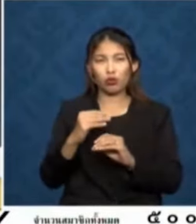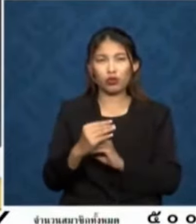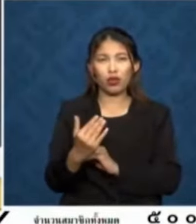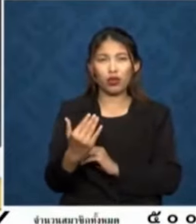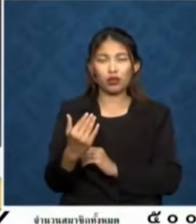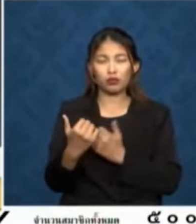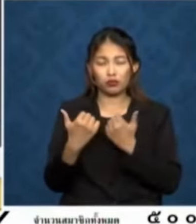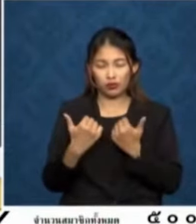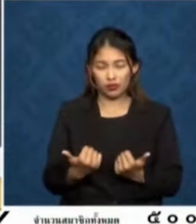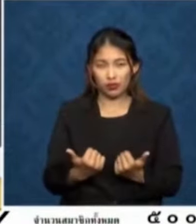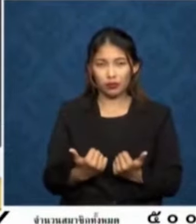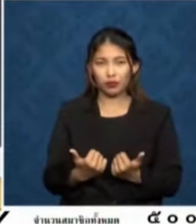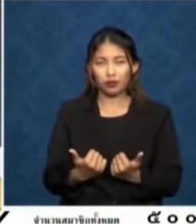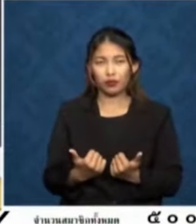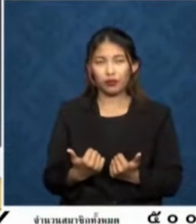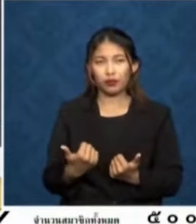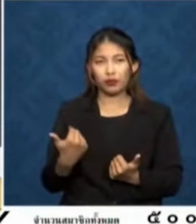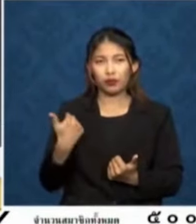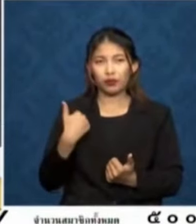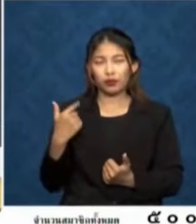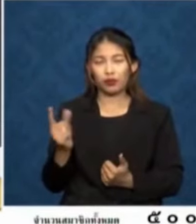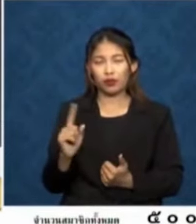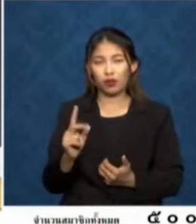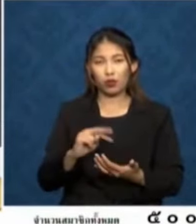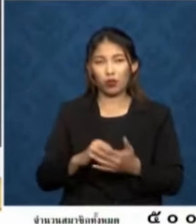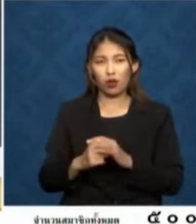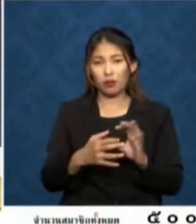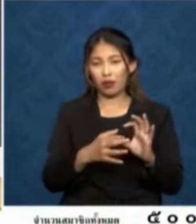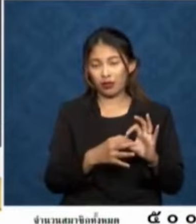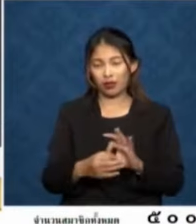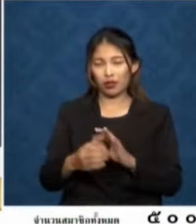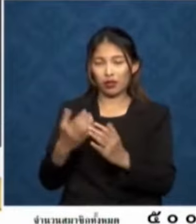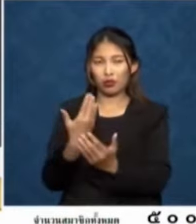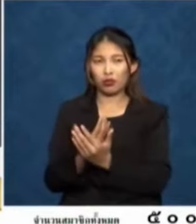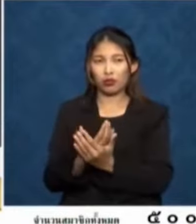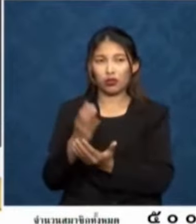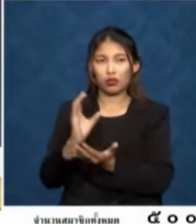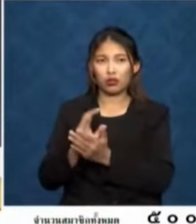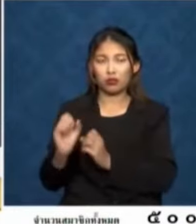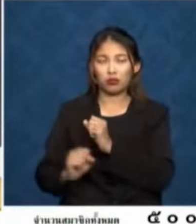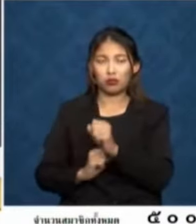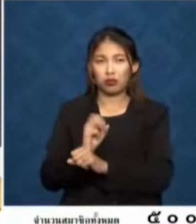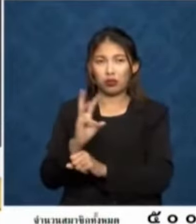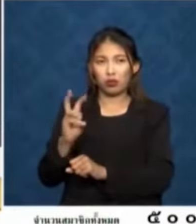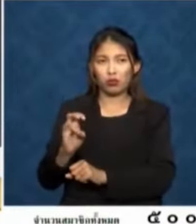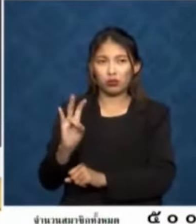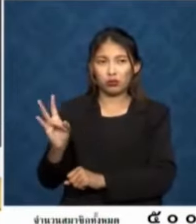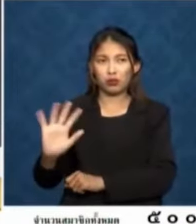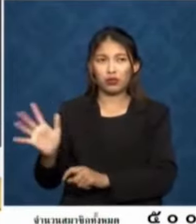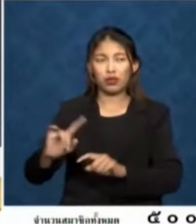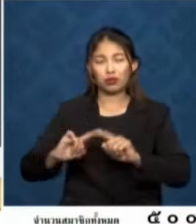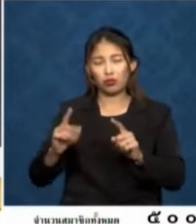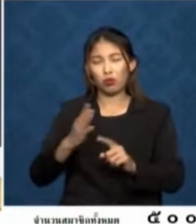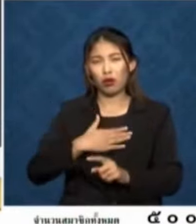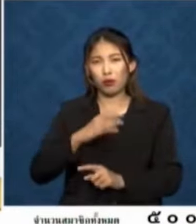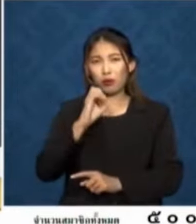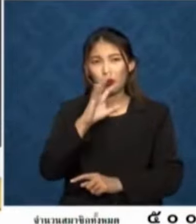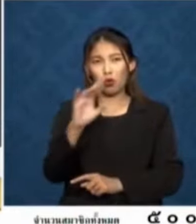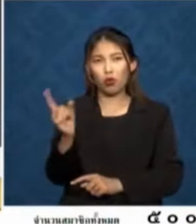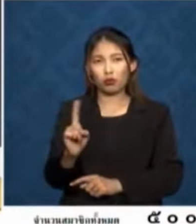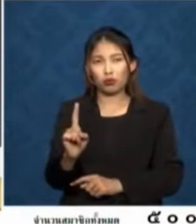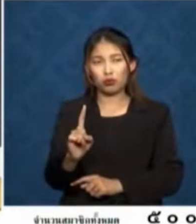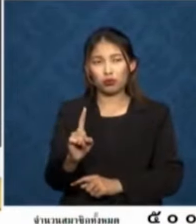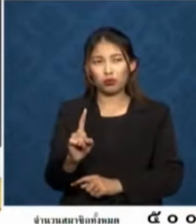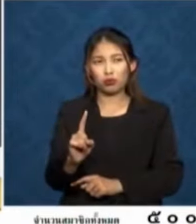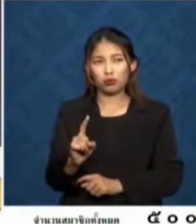มาในปัจจุบันนะคะคือจริงๆแล้วไม่ใช่ว่าจะไม่เกี่ยวกับงบปี 67นะคะแต่ว่าดิฉันกำลังแสดงถึง